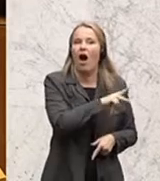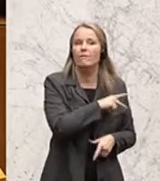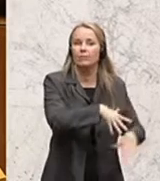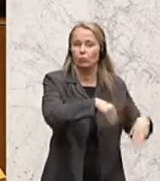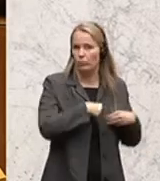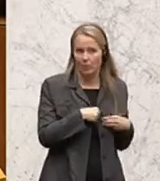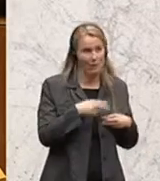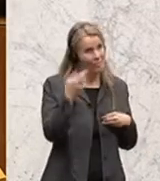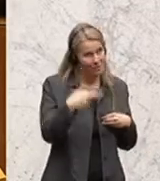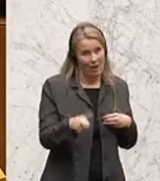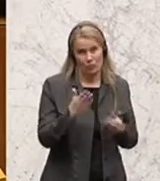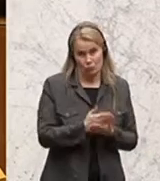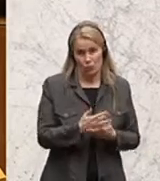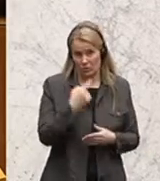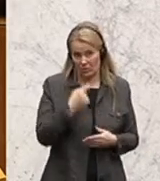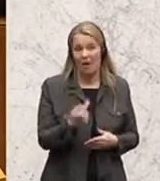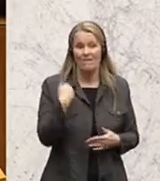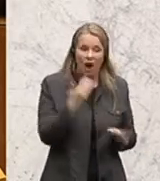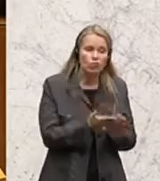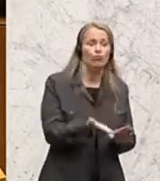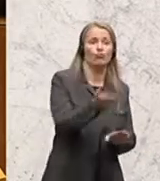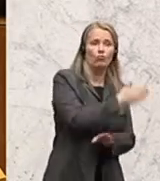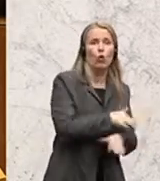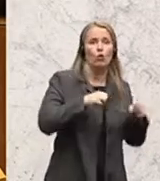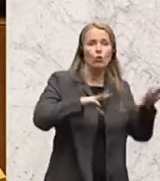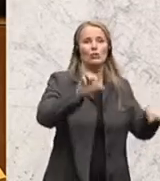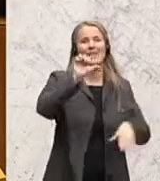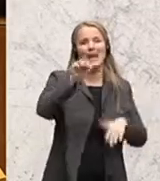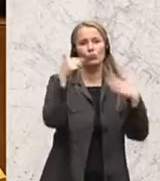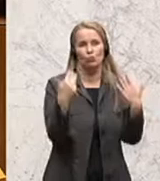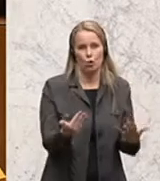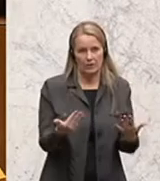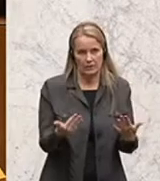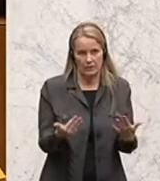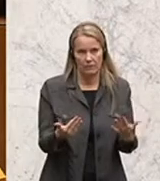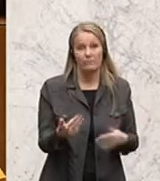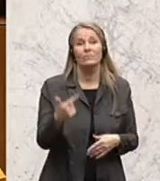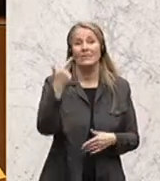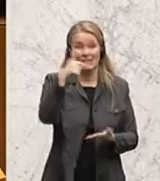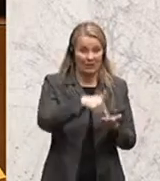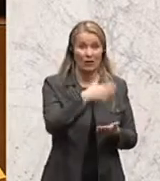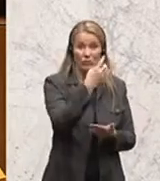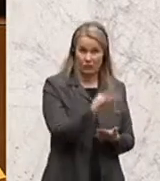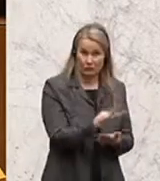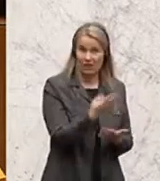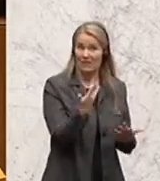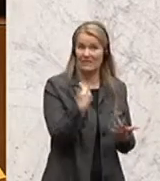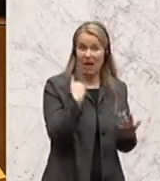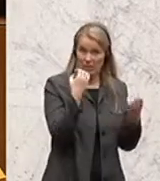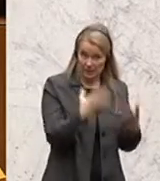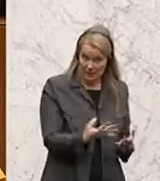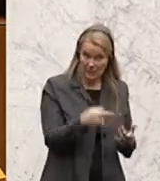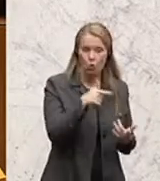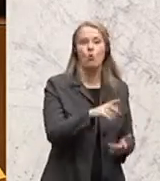Nein, das habe ich schon gesagt, er lag bereits im Jahr 1991. Und was 2004 erfolgte, war